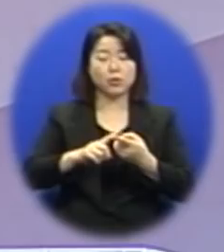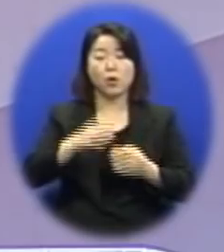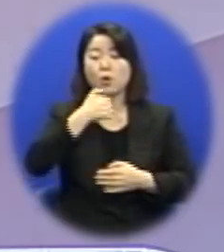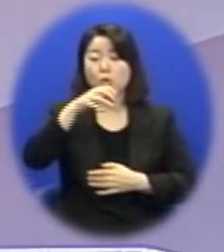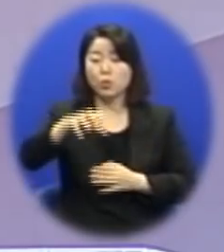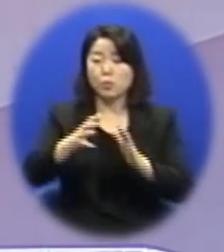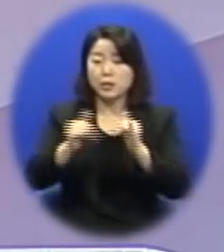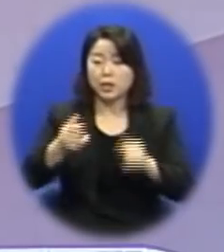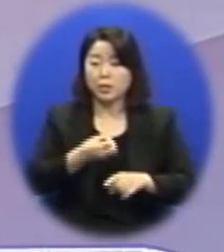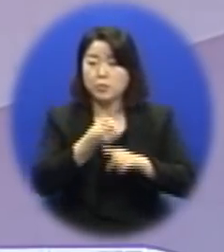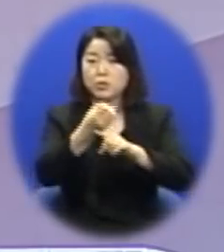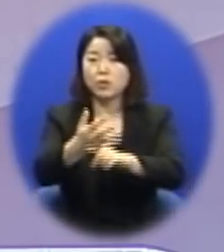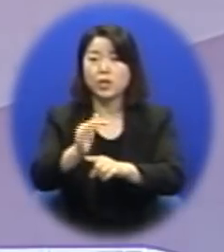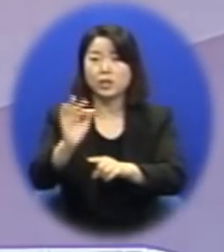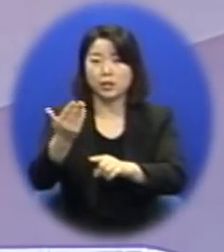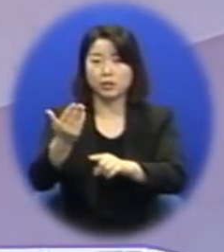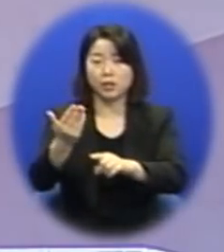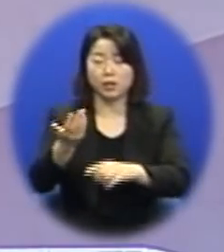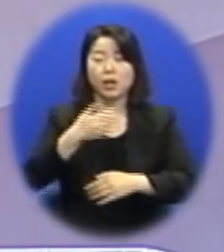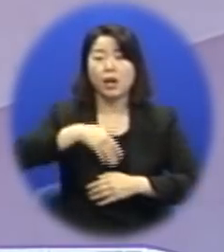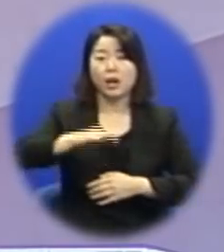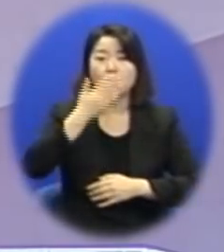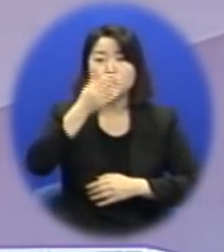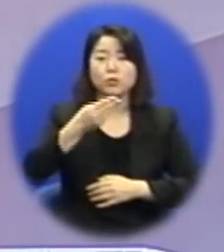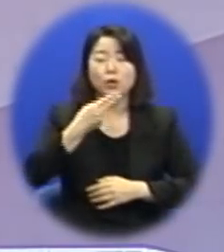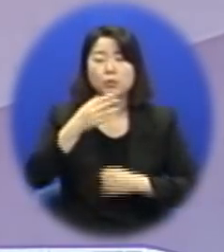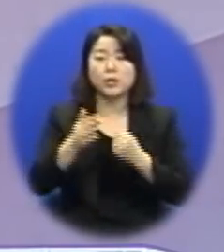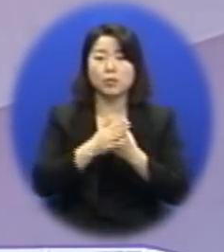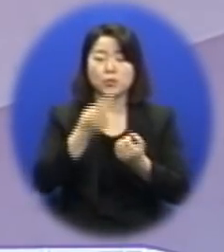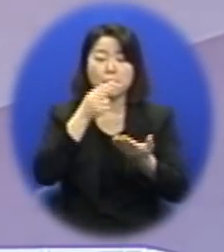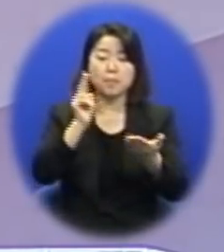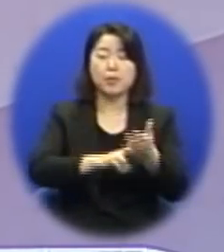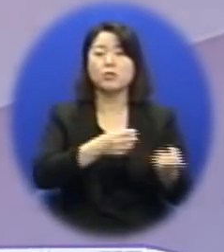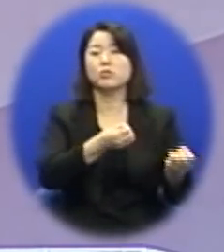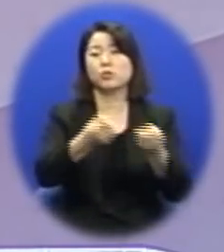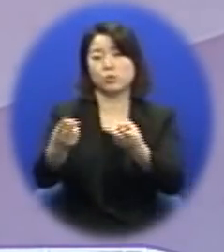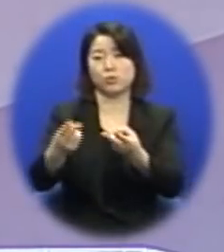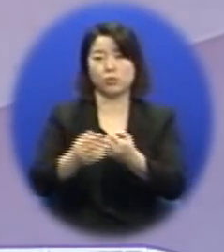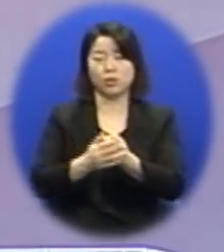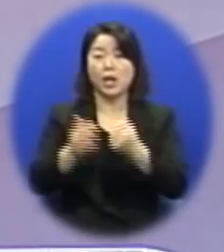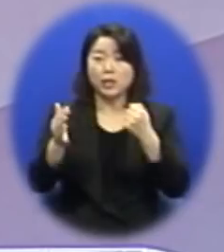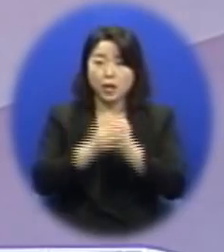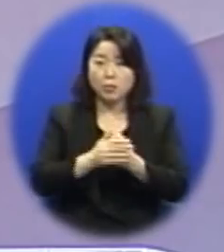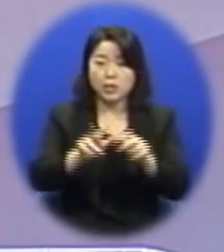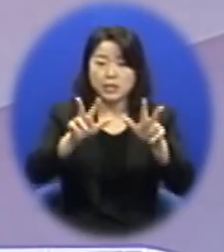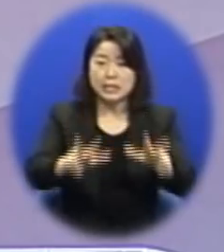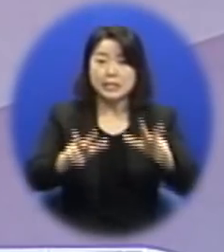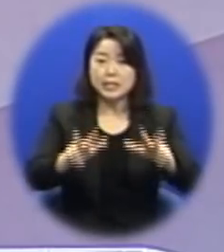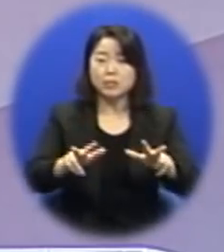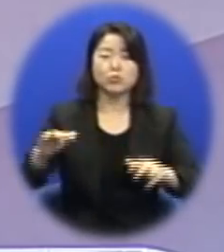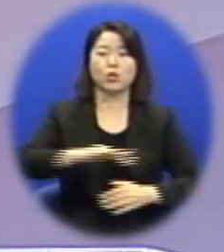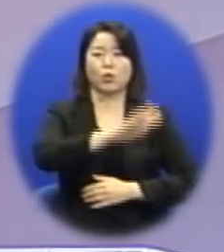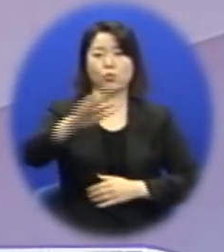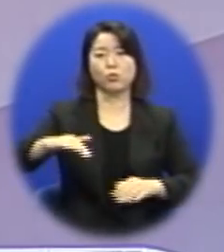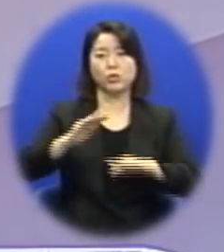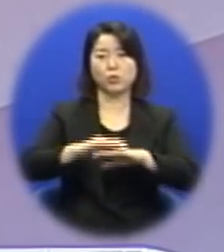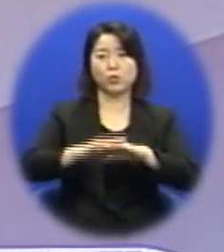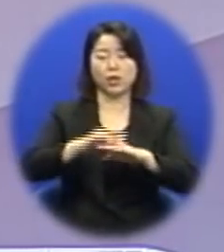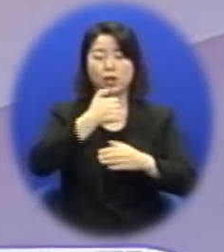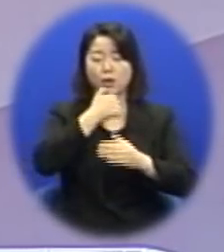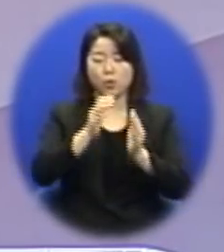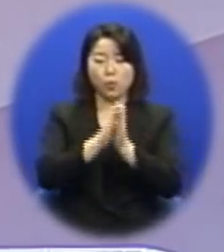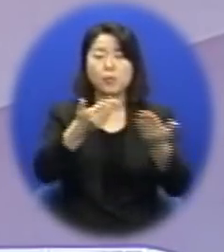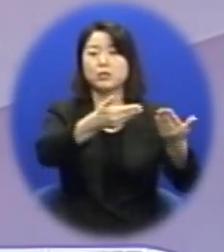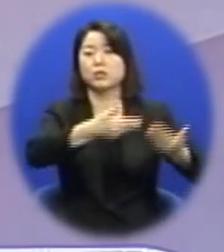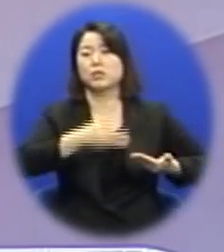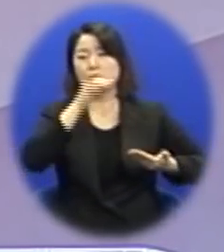줘야 되겠는데 갈 수가 없으니까 편지로 쓴 겁니다 그래서 우리 손에 지금 로마서가 들려 있는 거예요